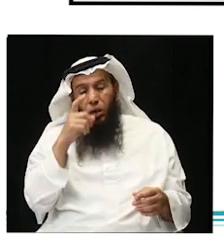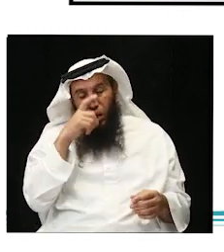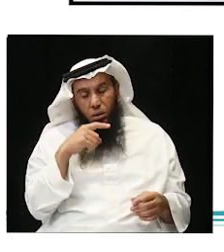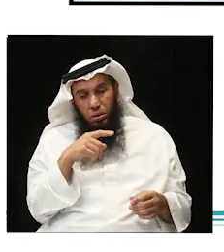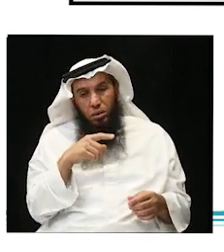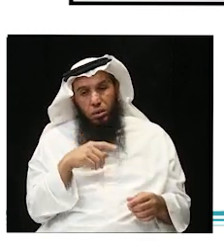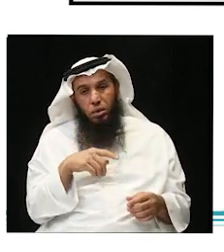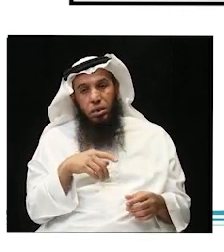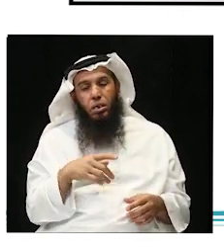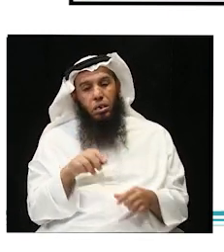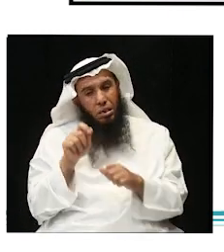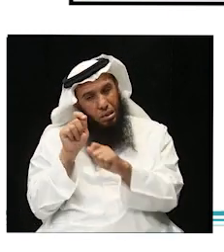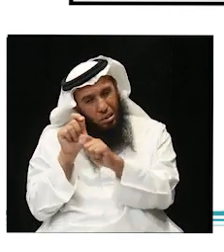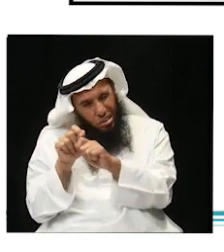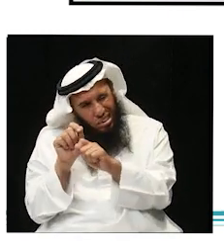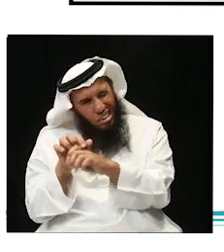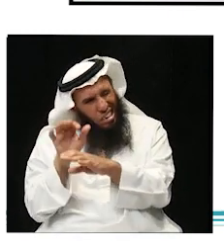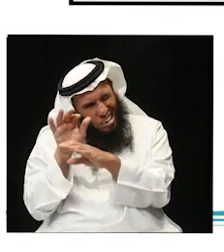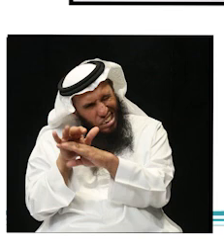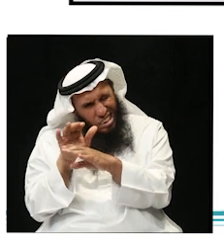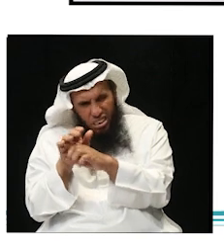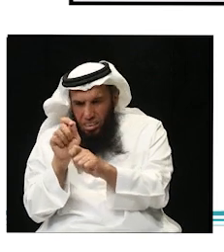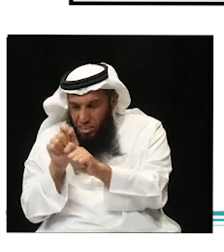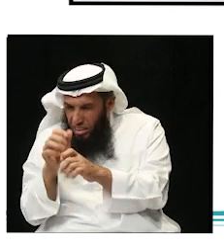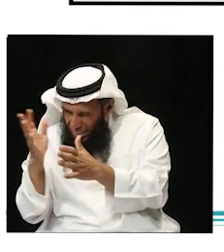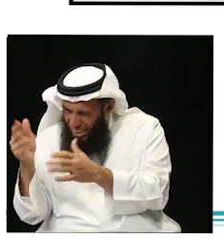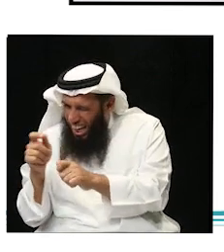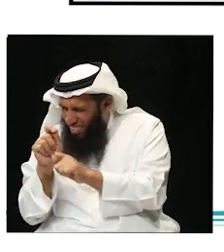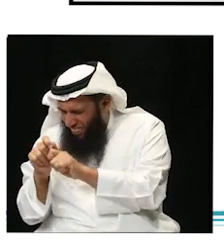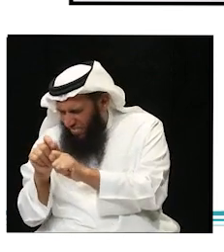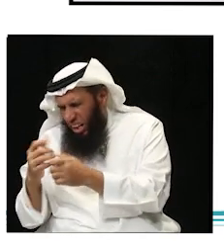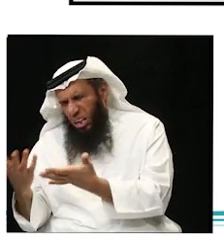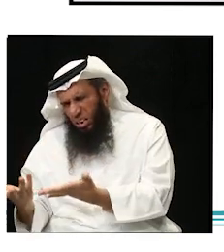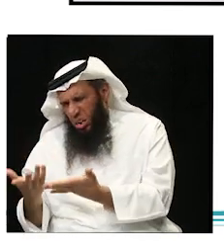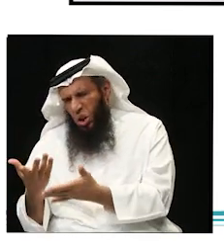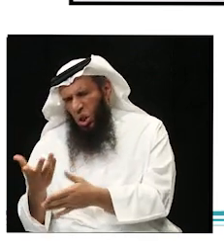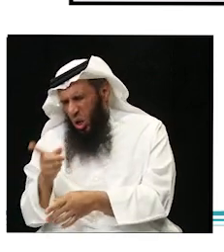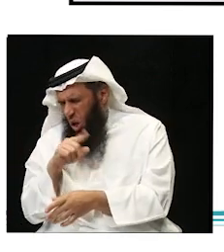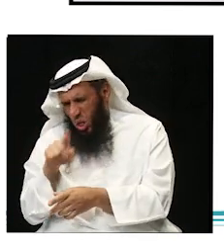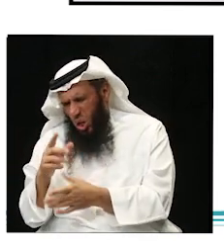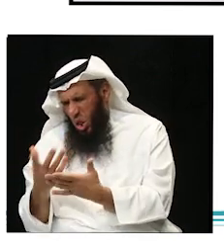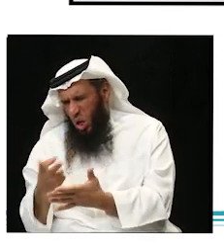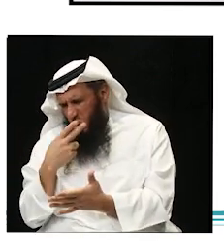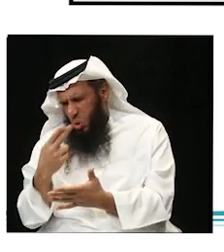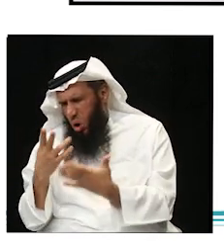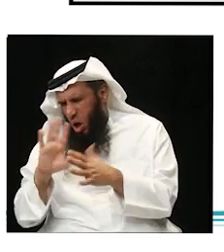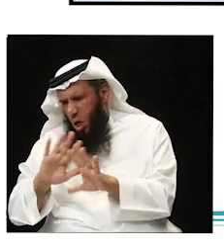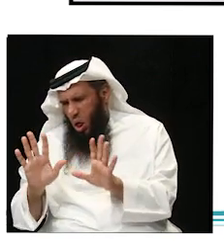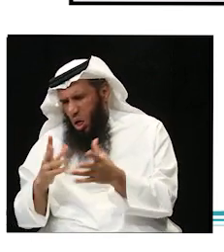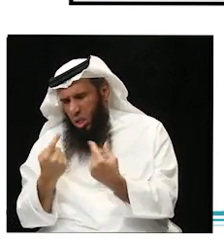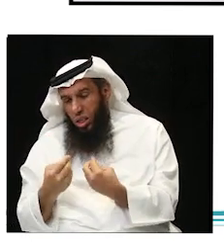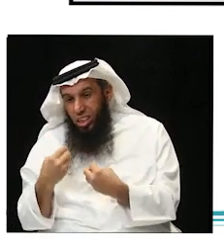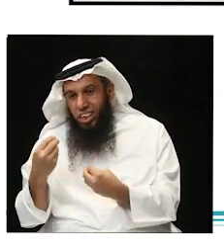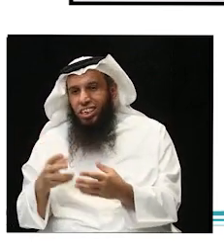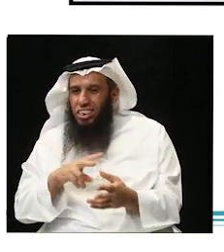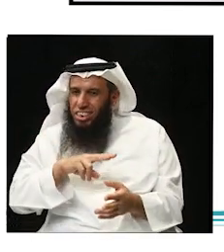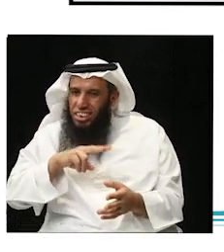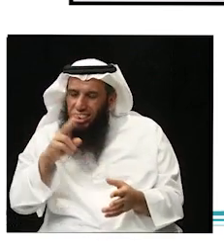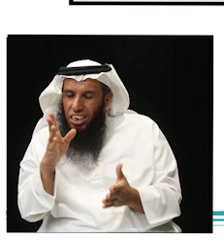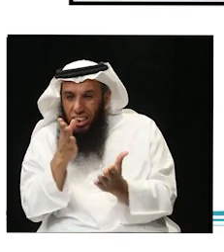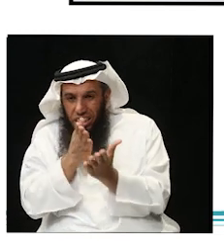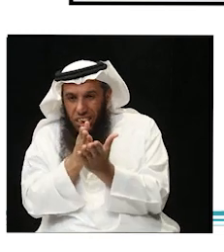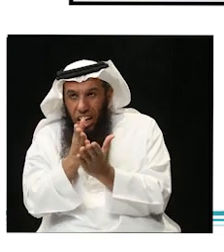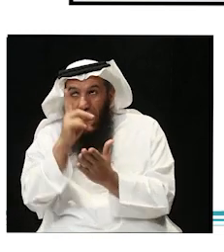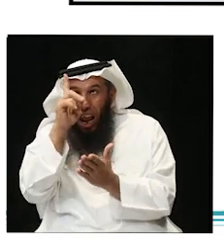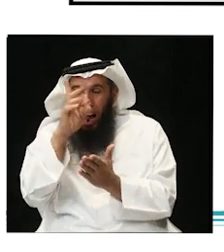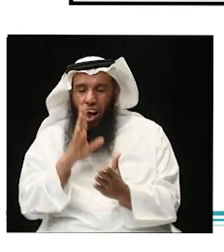في هذا الدرس، درس الرجاء، صفحة 60 و61، 60 و61، ما هو الرجاء؟ هذا هو تعريف الرجاء. ما